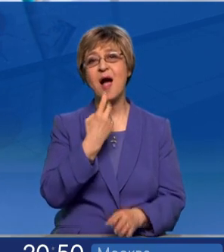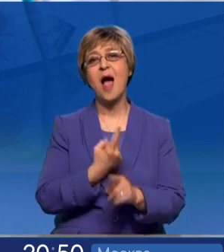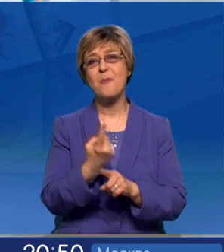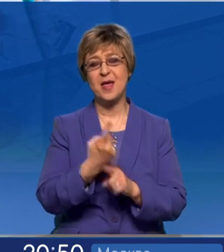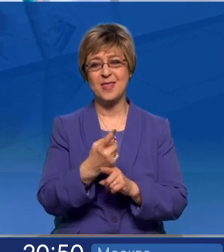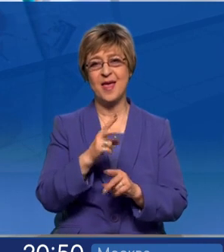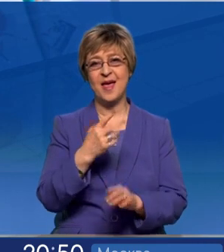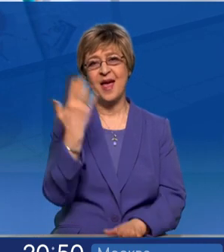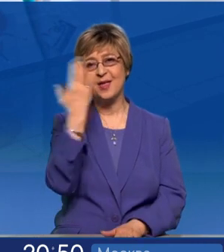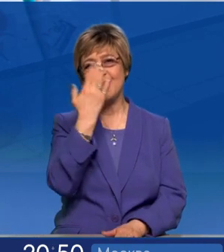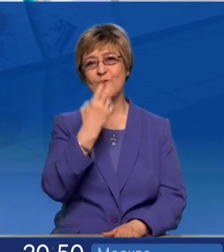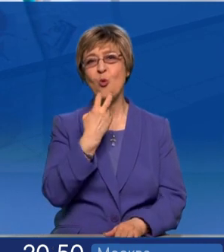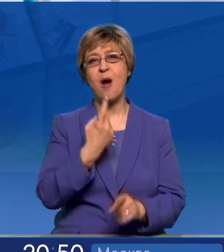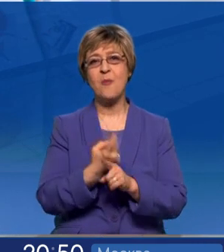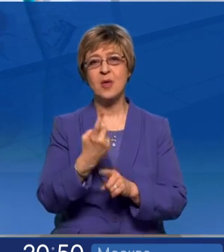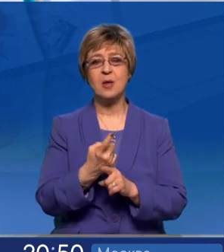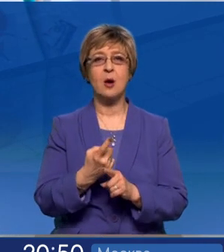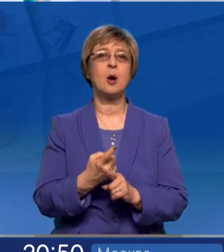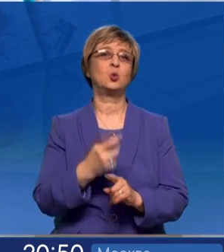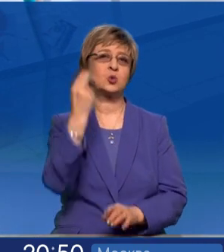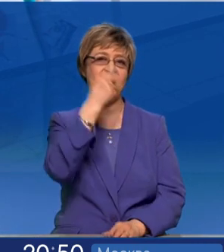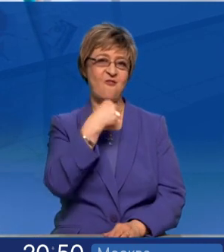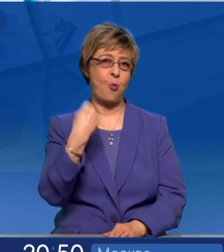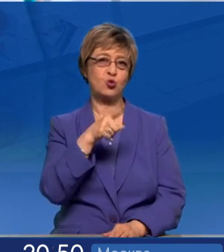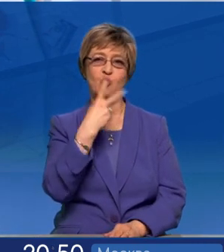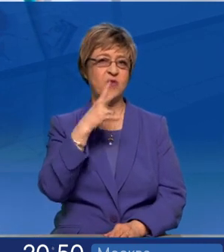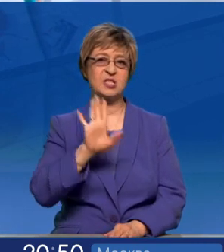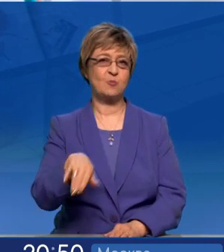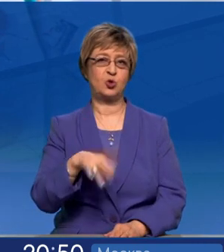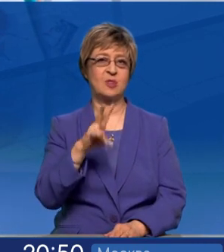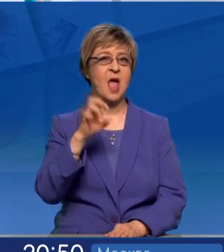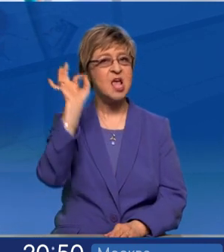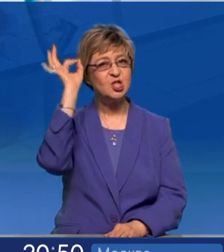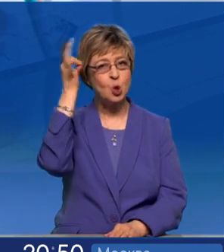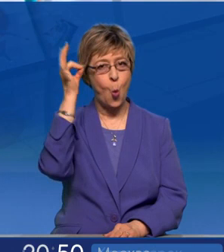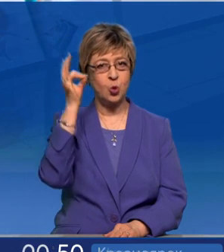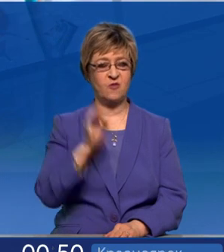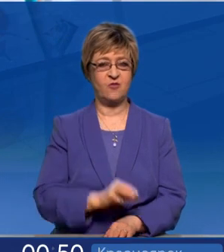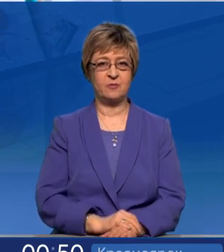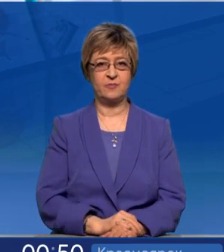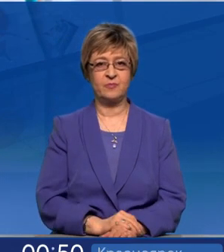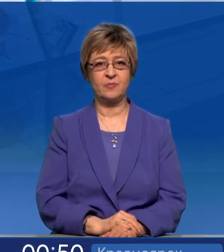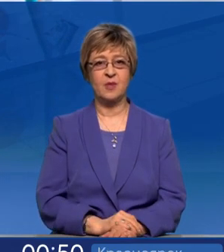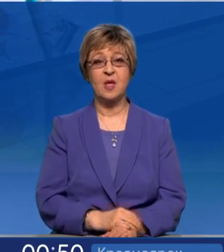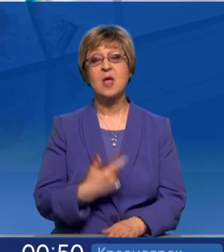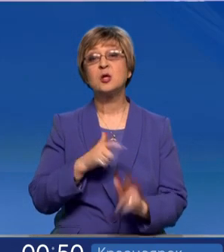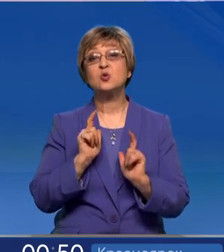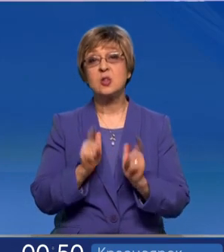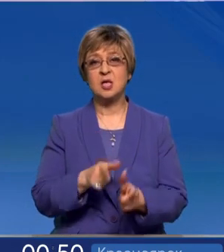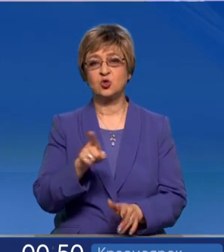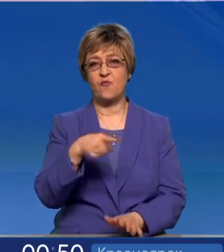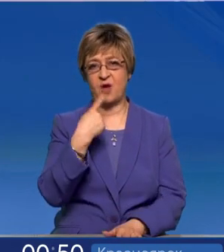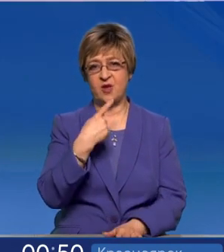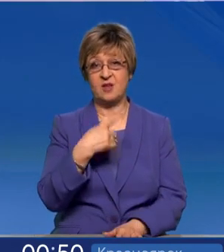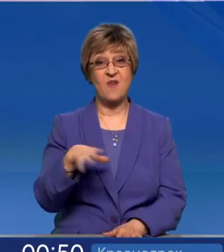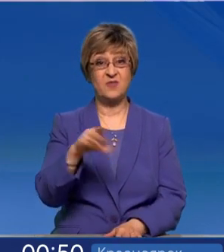кинокомедии, поэтому смотреть на идиотов приходится. Ага. Так, а почему такое популярно? На самом деле, я не согласен с тем, что вы говорите. Так. Во-первых, во всех